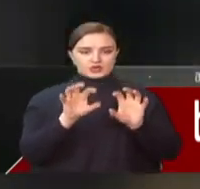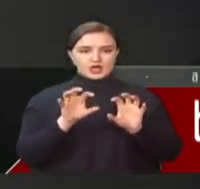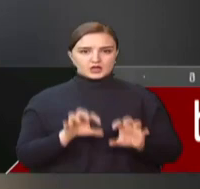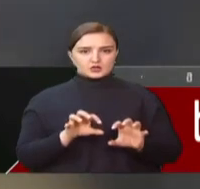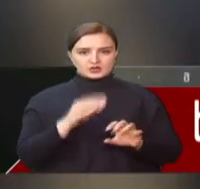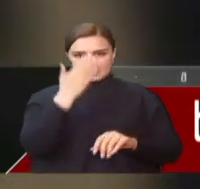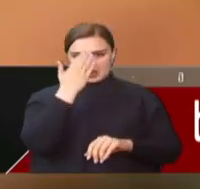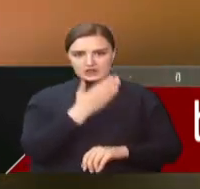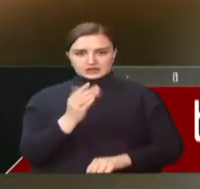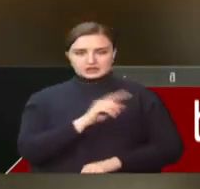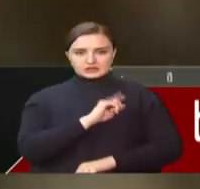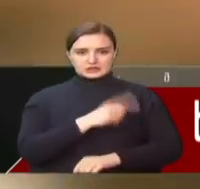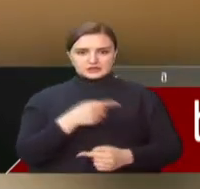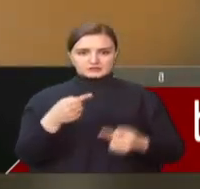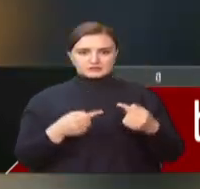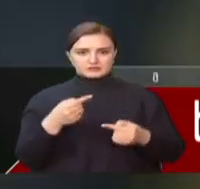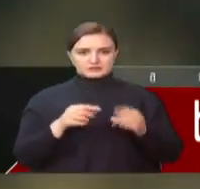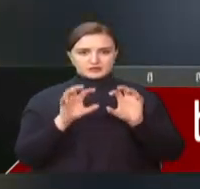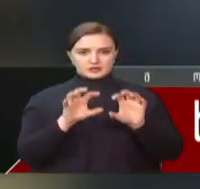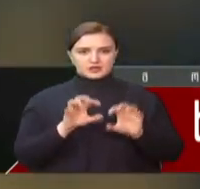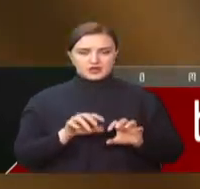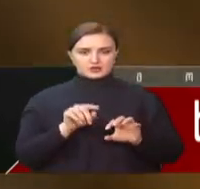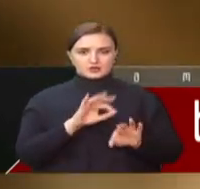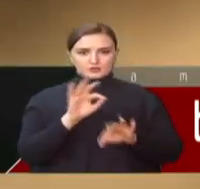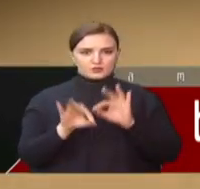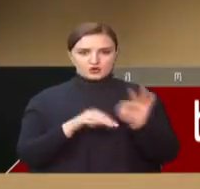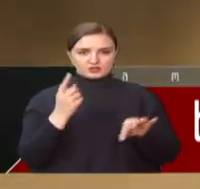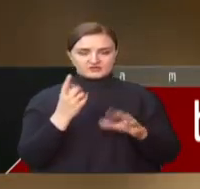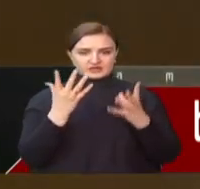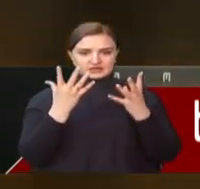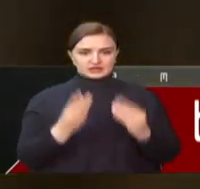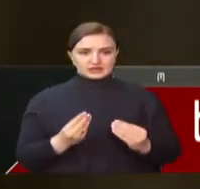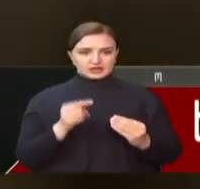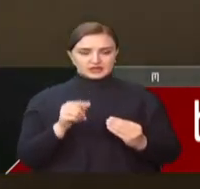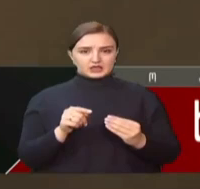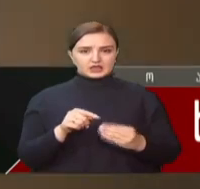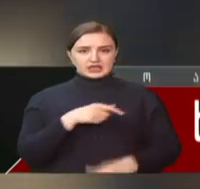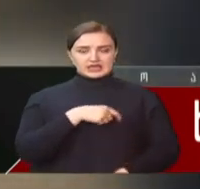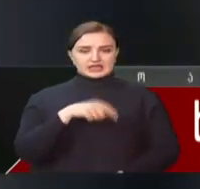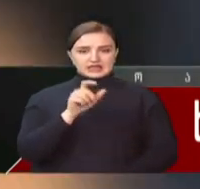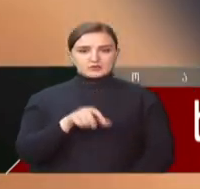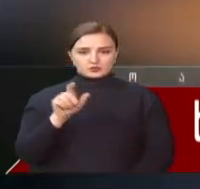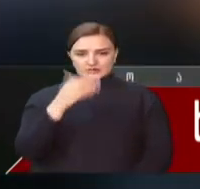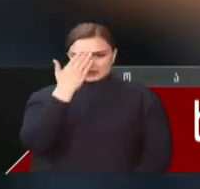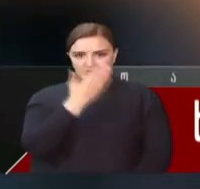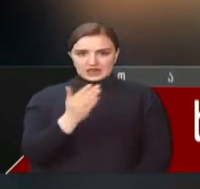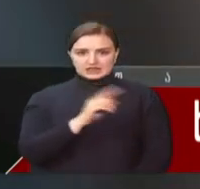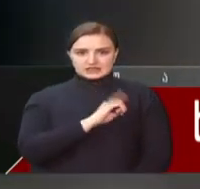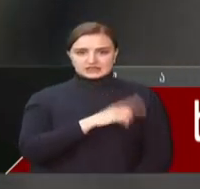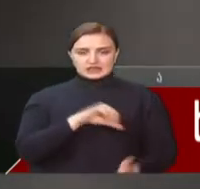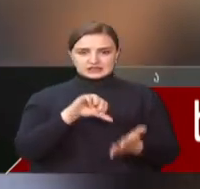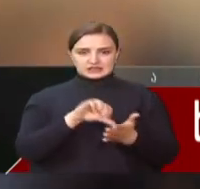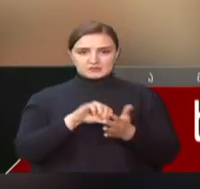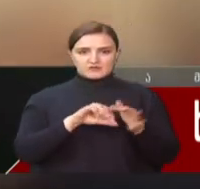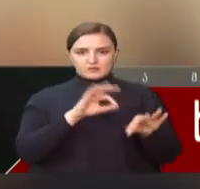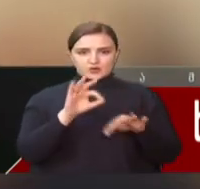shesxeb. Khalkhis zalis sadao kanonproektebis ganxilvis pirveli dgheb. Vidre tsvlebebis initsiatori deputatebi, khalkhis zalis tsaromadgelebi,